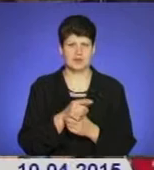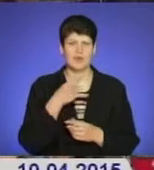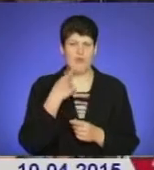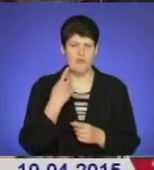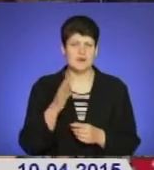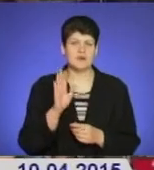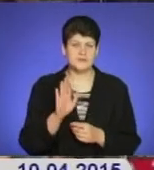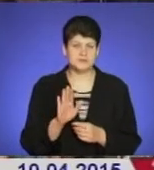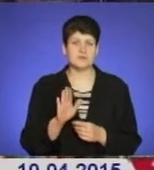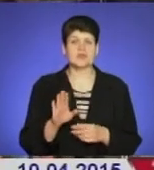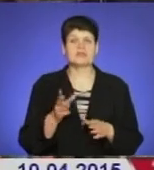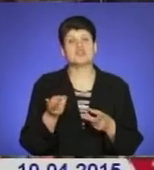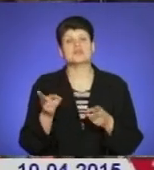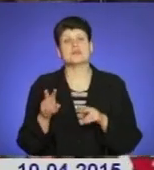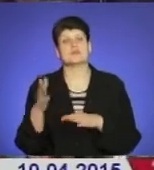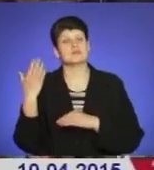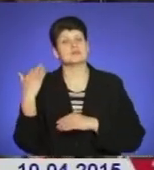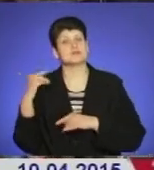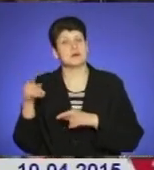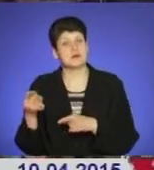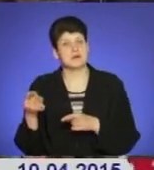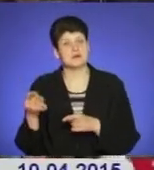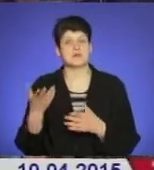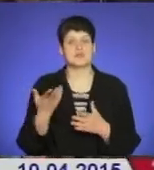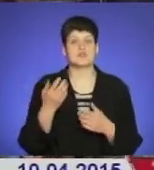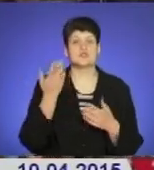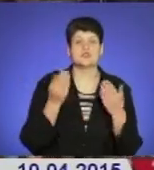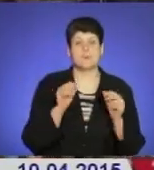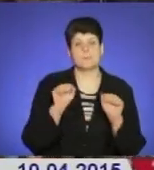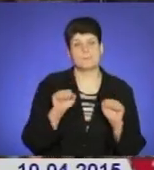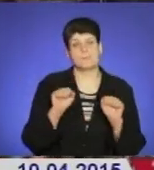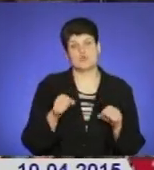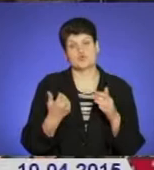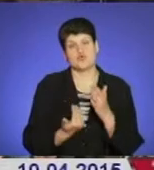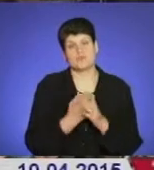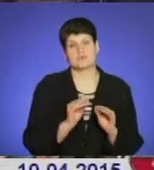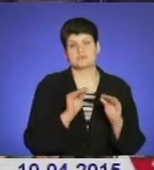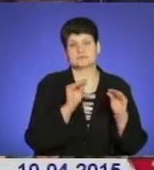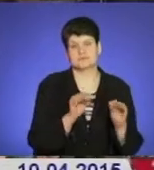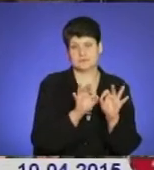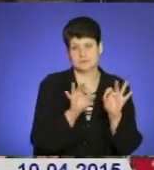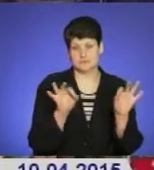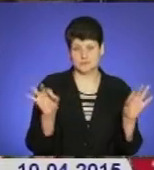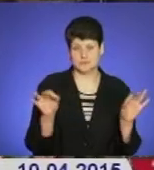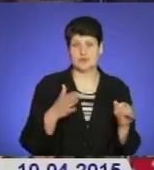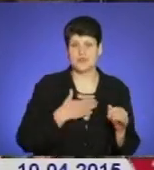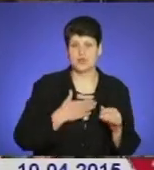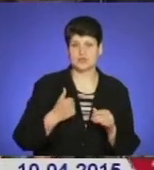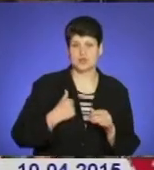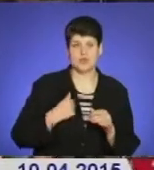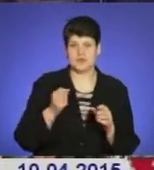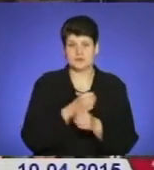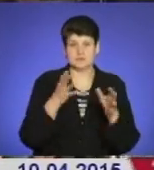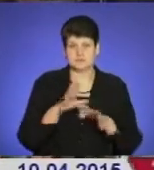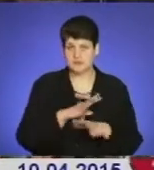кажуть, все рівно, як кажуть, чи залишились, як казав пан Тарас, розтяжки, чи можуть поставити диверсанти інші, і щоб наші солдати не підривалися,